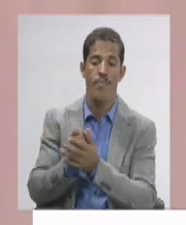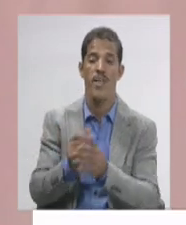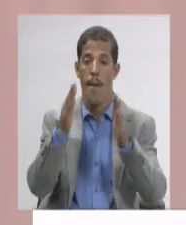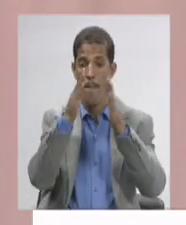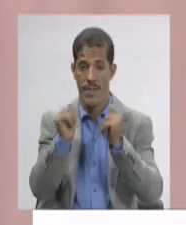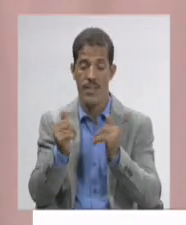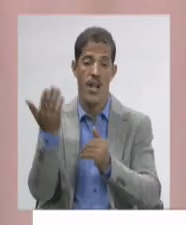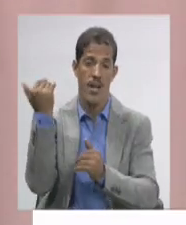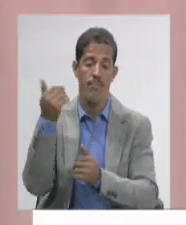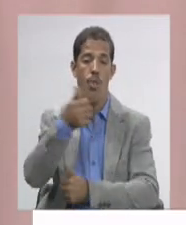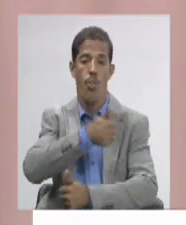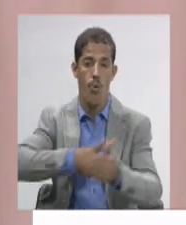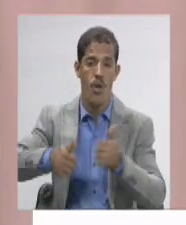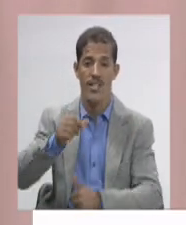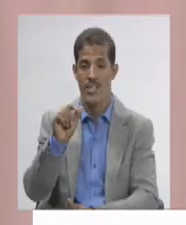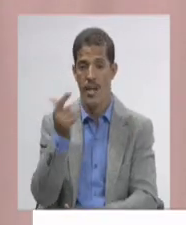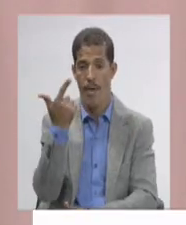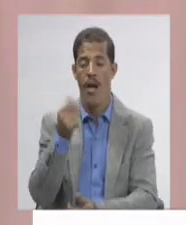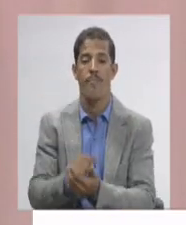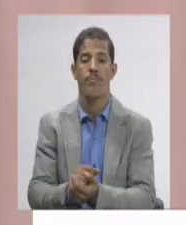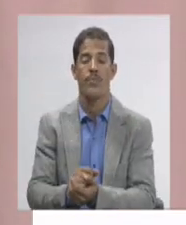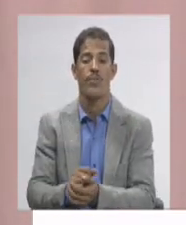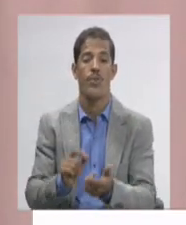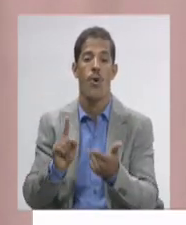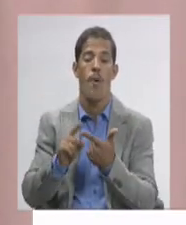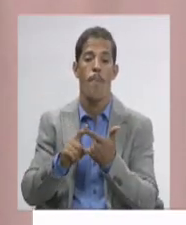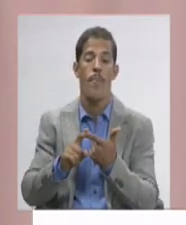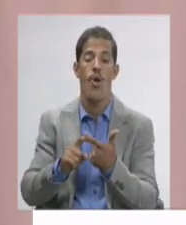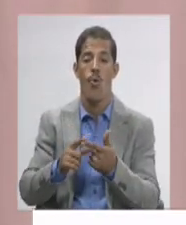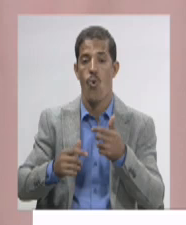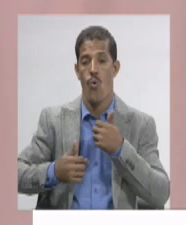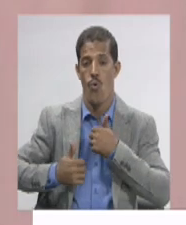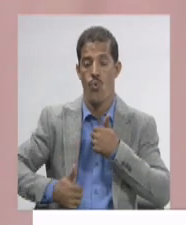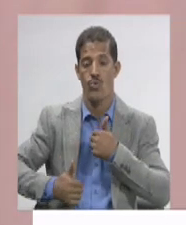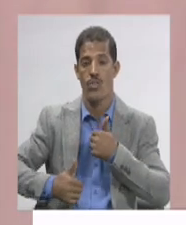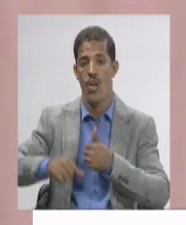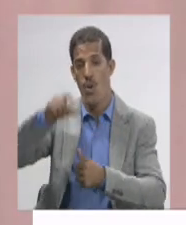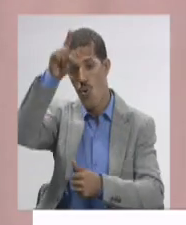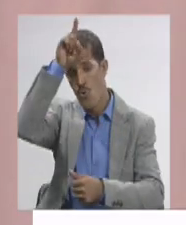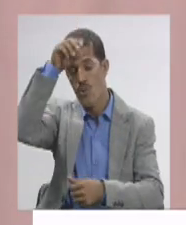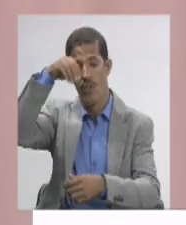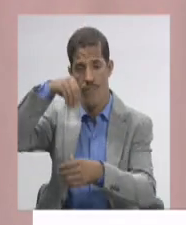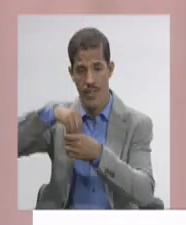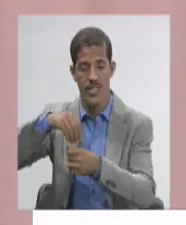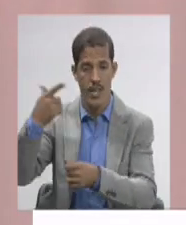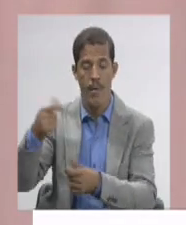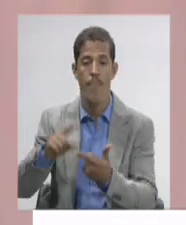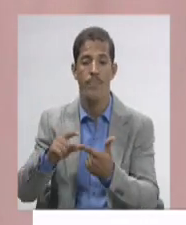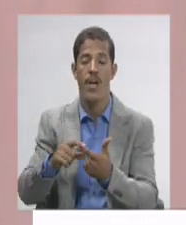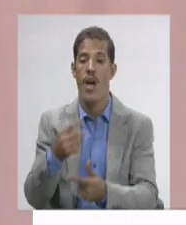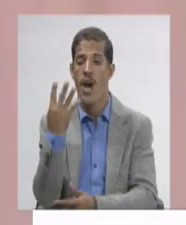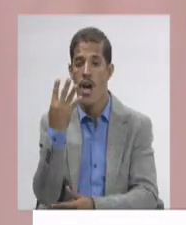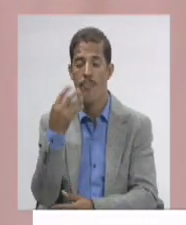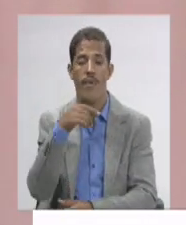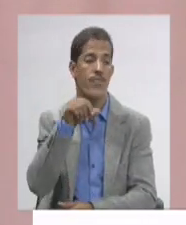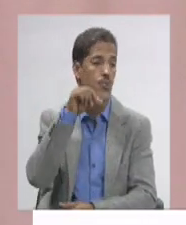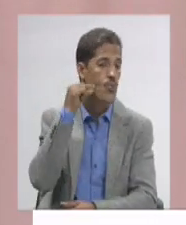سبع دورات خمس دورات في المملكه الاردنيه الهاشميه اربع دورات في جمهوريه السودان دورتين